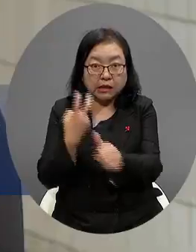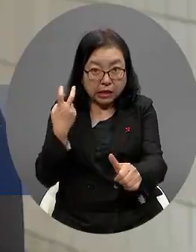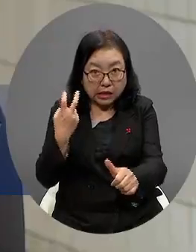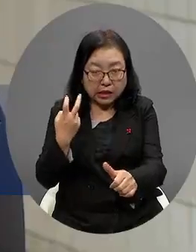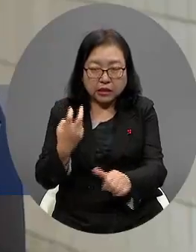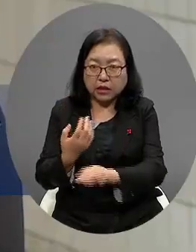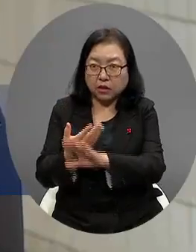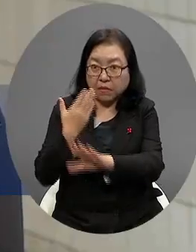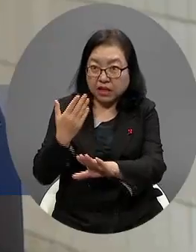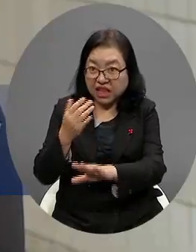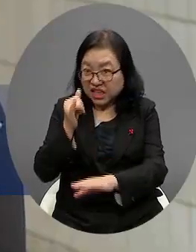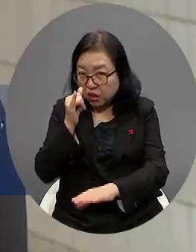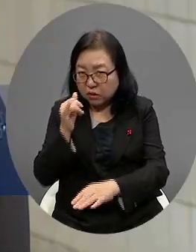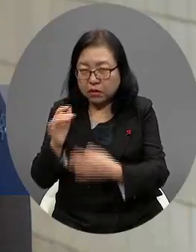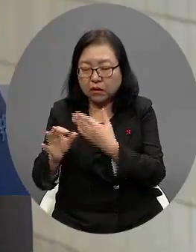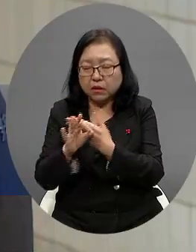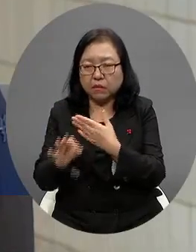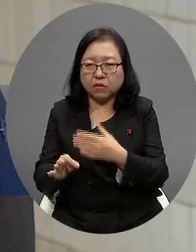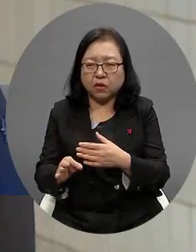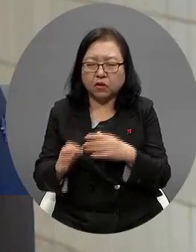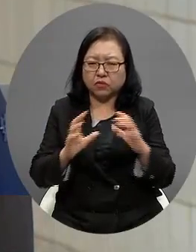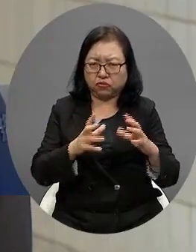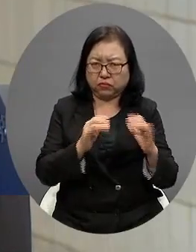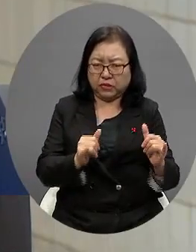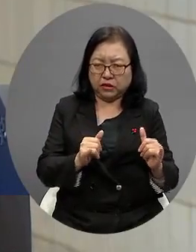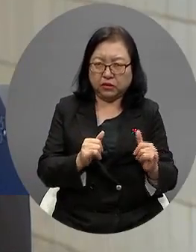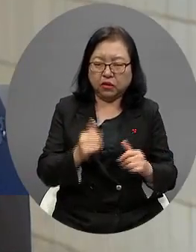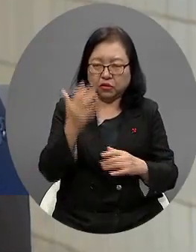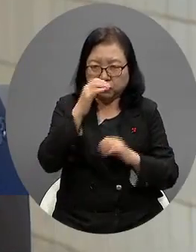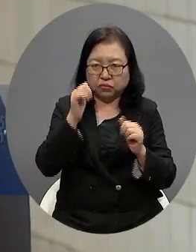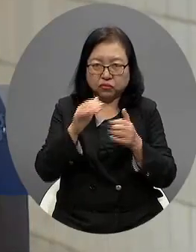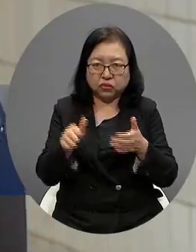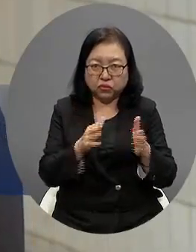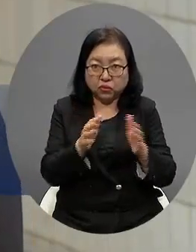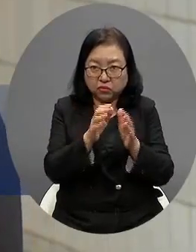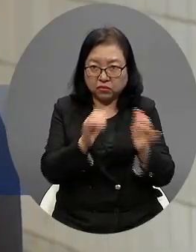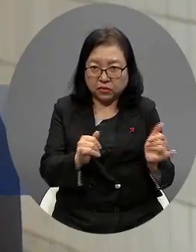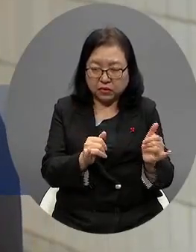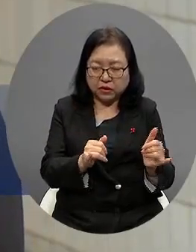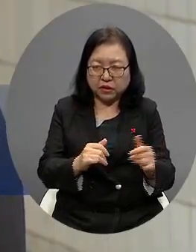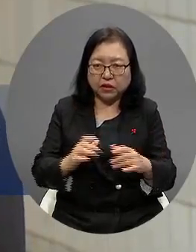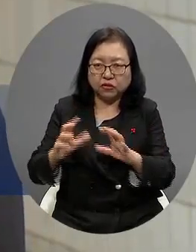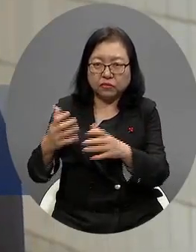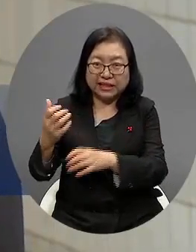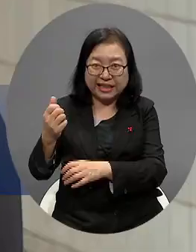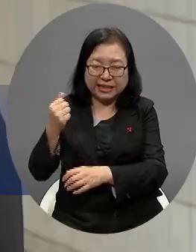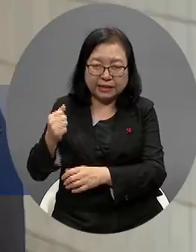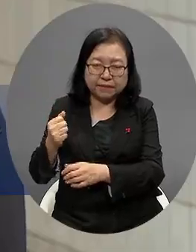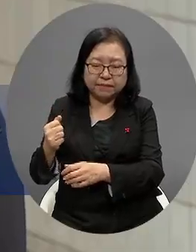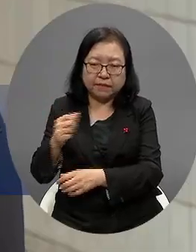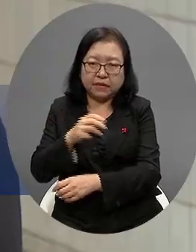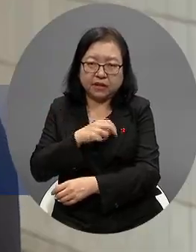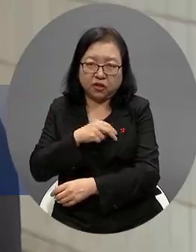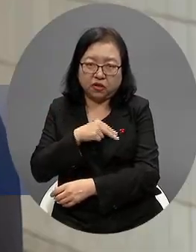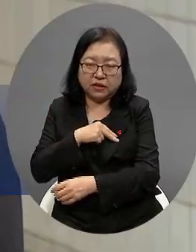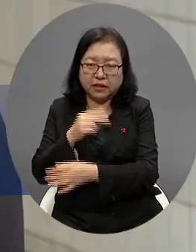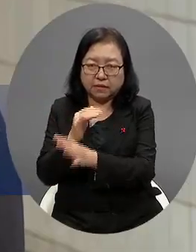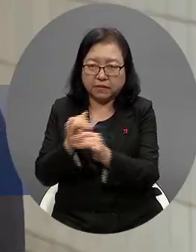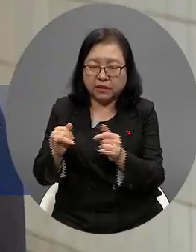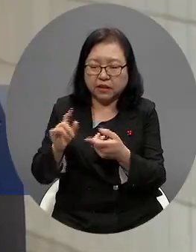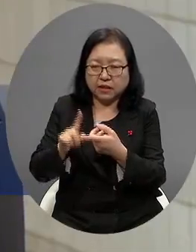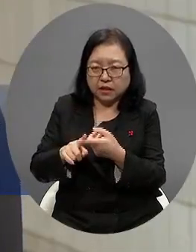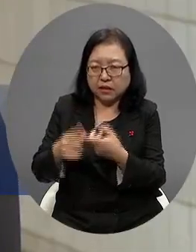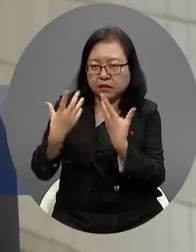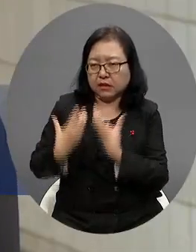동의하지 않는다고 한다면 아마 우리 국민들 그리고 충청북도 도민들이 국민의힘의 국회의원들에게 굉장히 실망할 것이라고